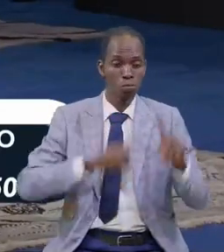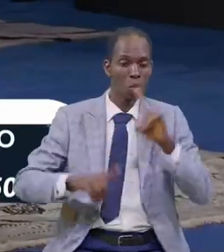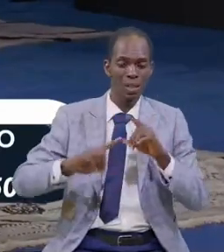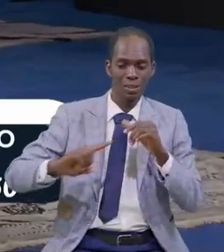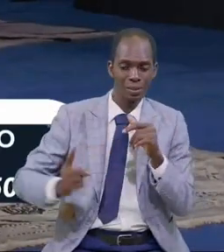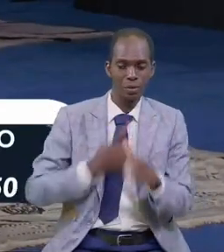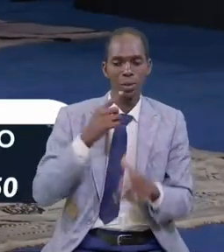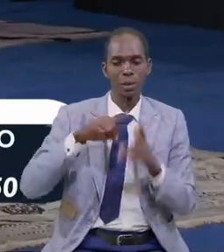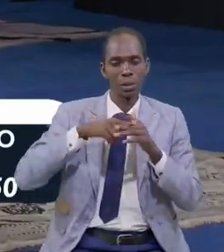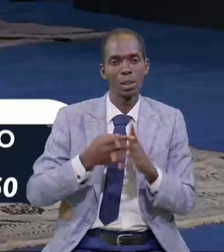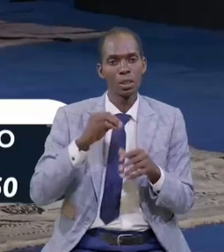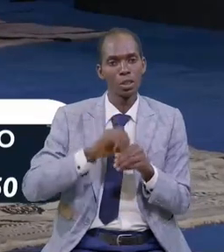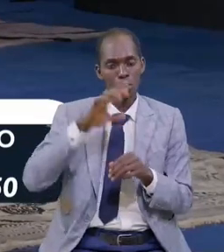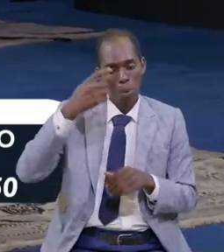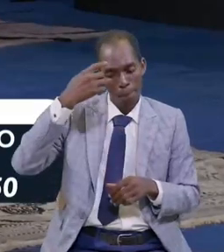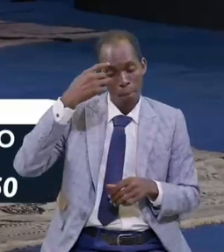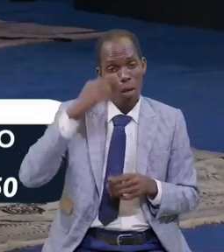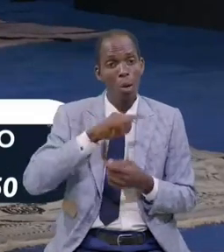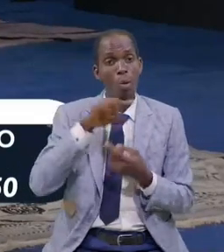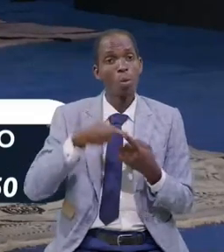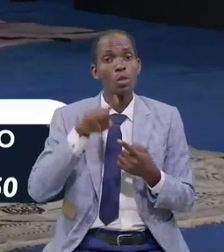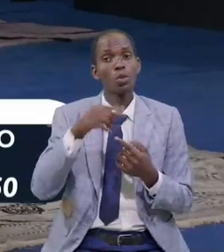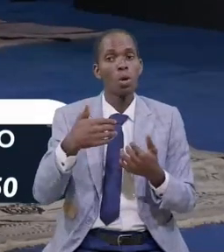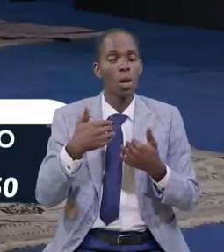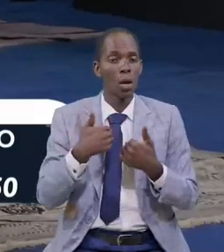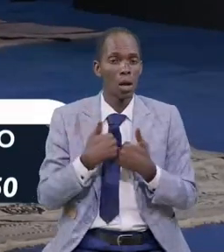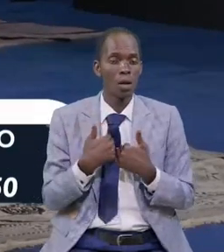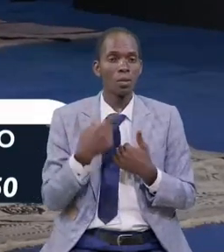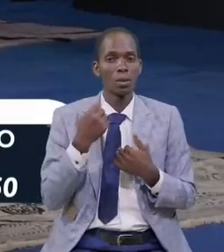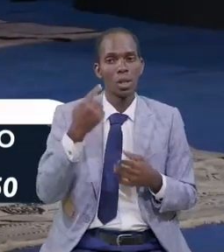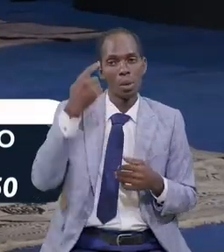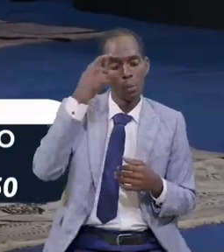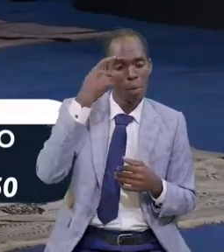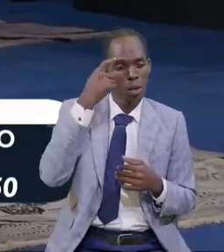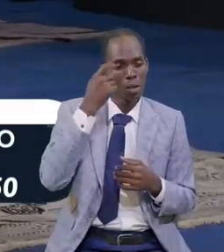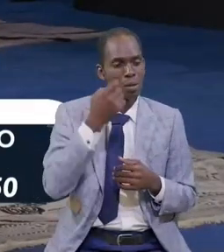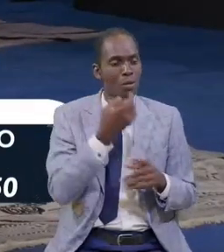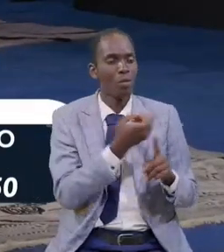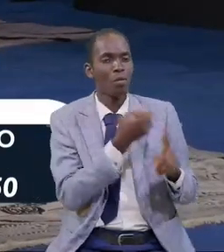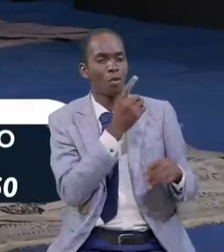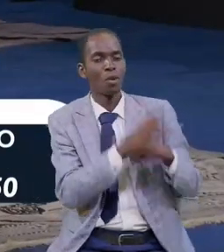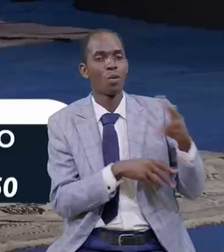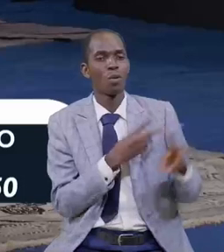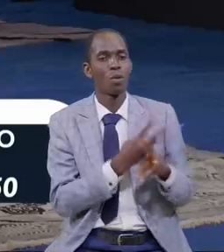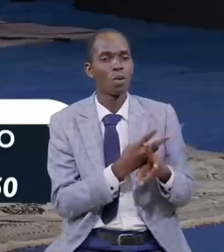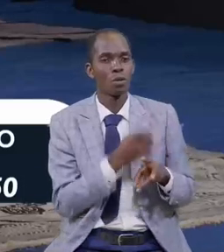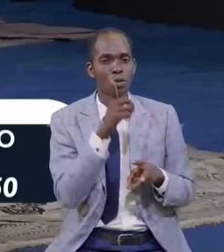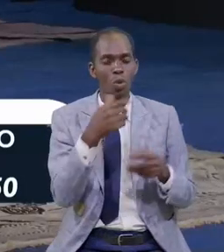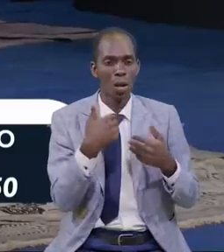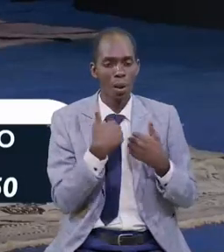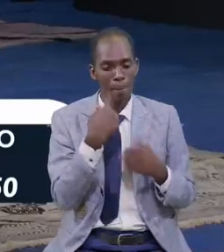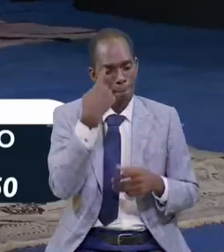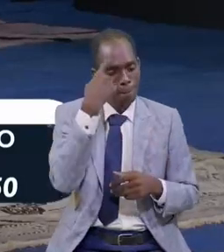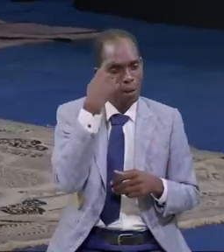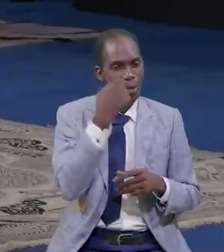se se produit dans votre esprit d'abord si vous avez l'esprit du monde la tradition